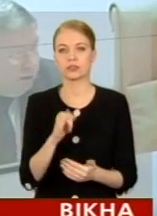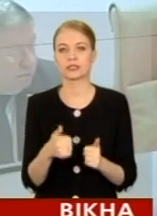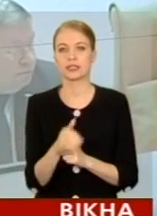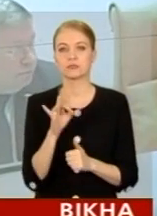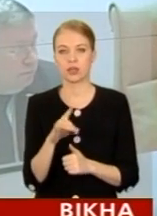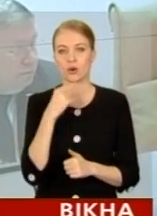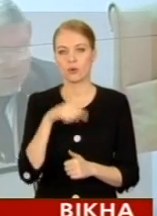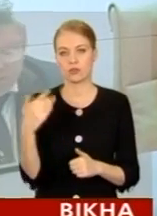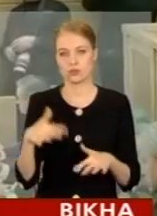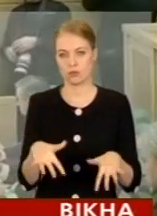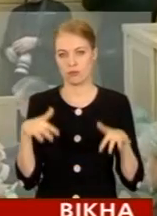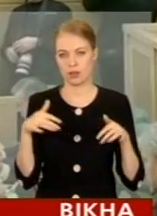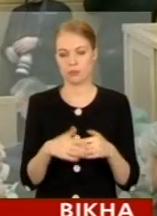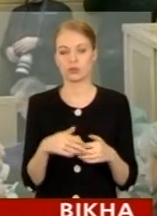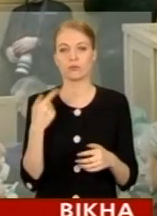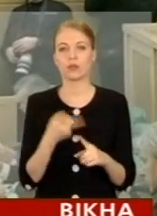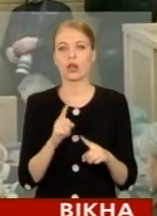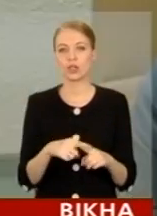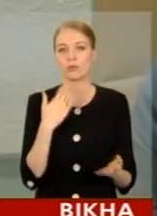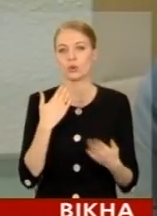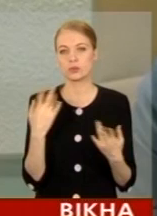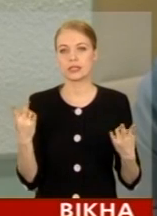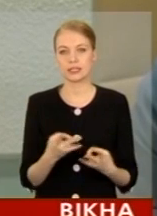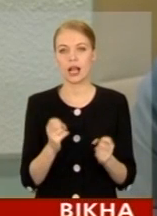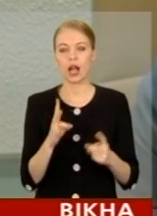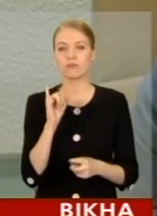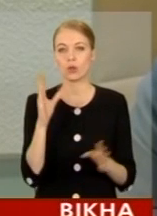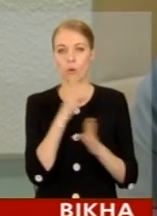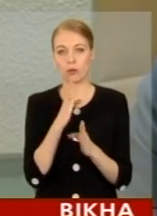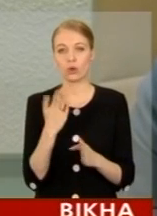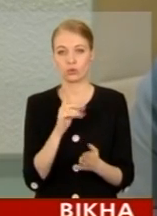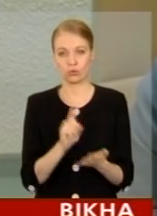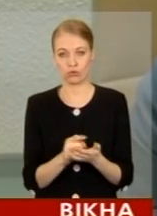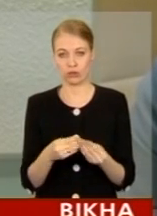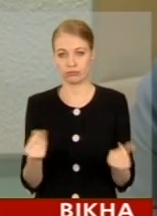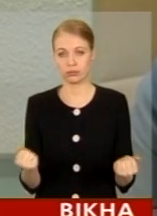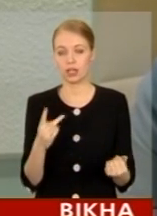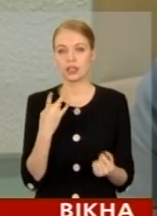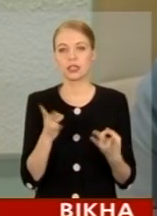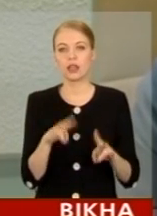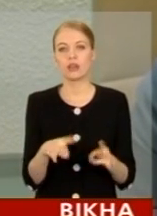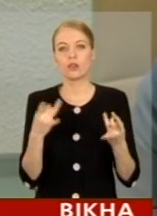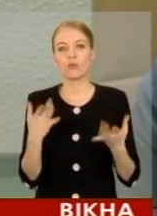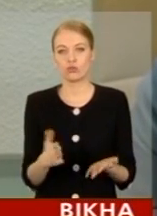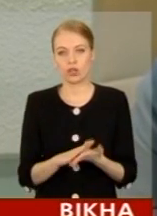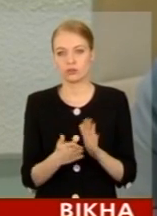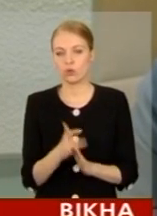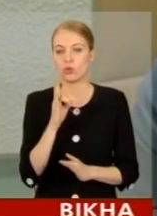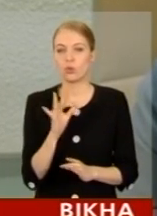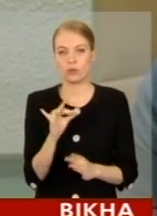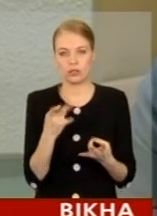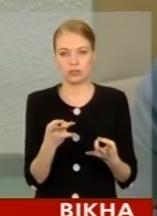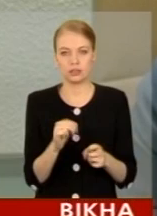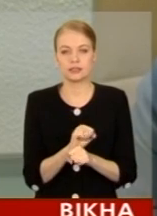спікерка російського парламенту. Относиться к этому надо, знаете, как к плохой погоде, которая пройдет. Нельзя упрощать ситуацию, но ни в коем случае